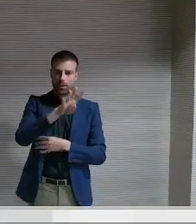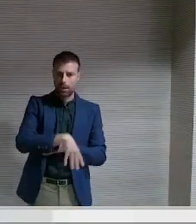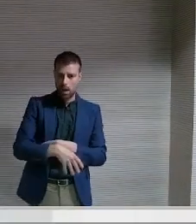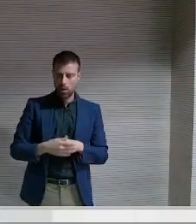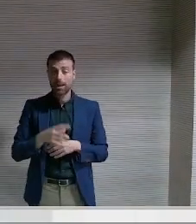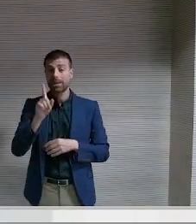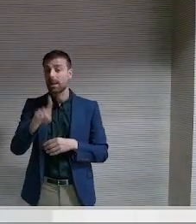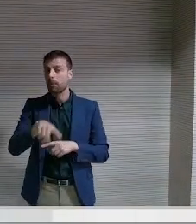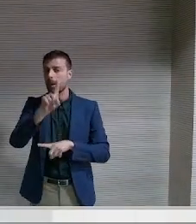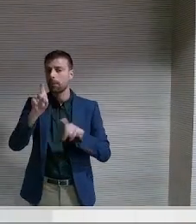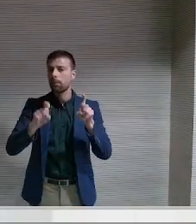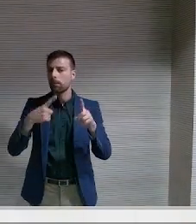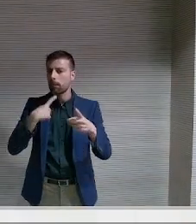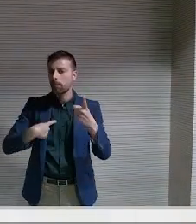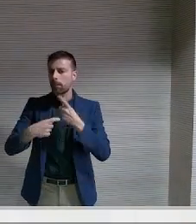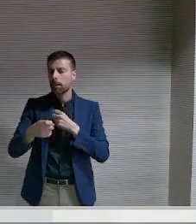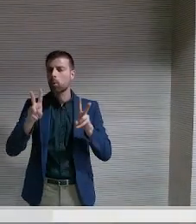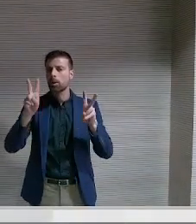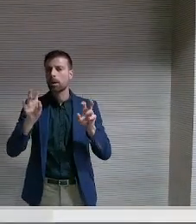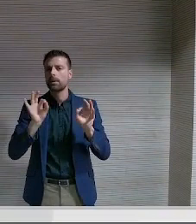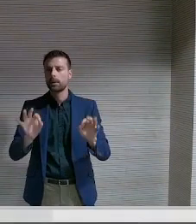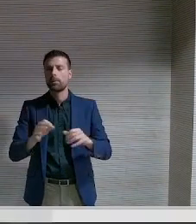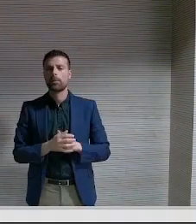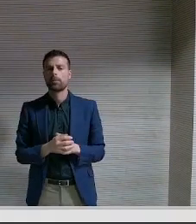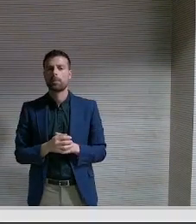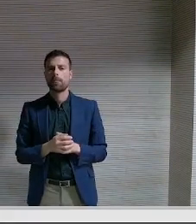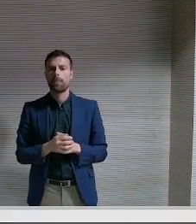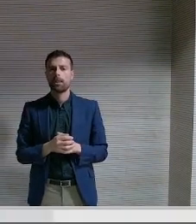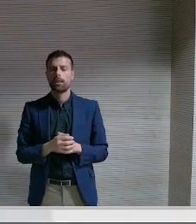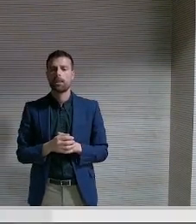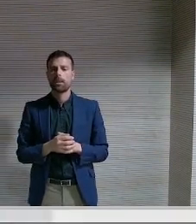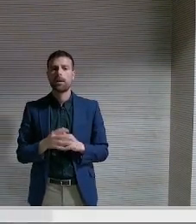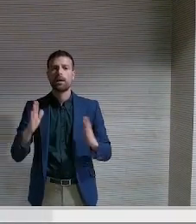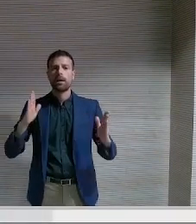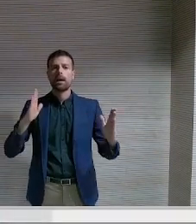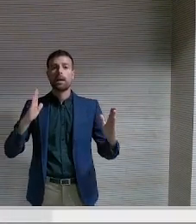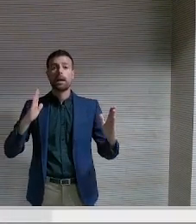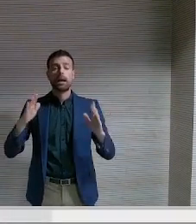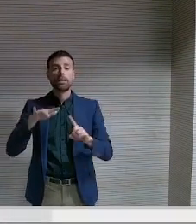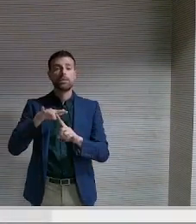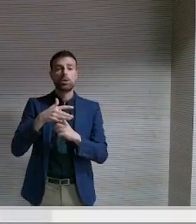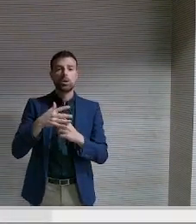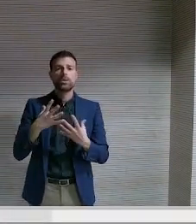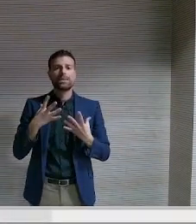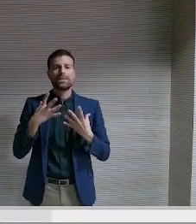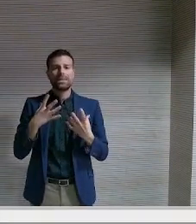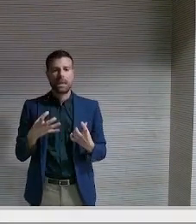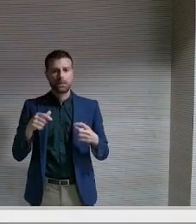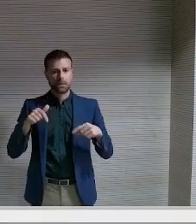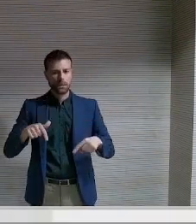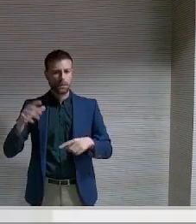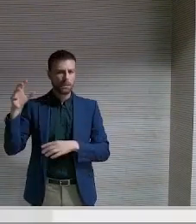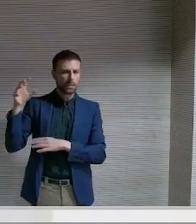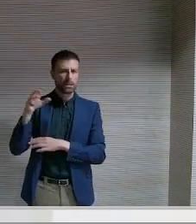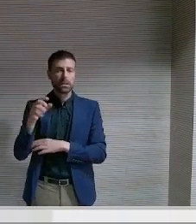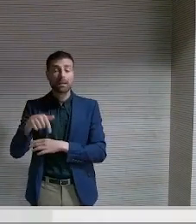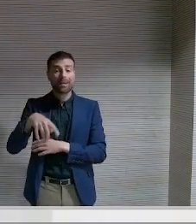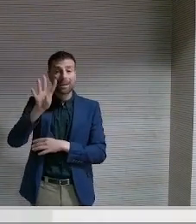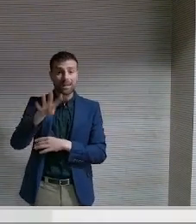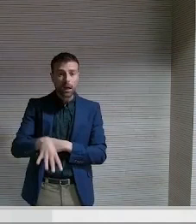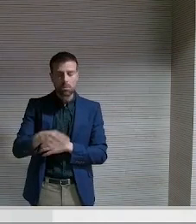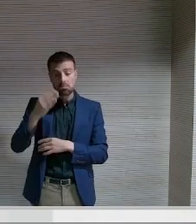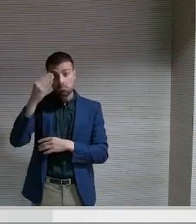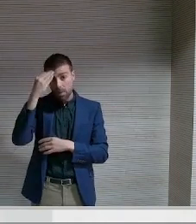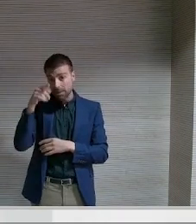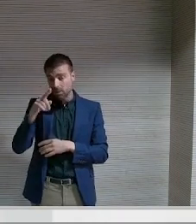preguntar sobre l'estat de sequera que viu Catalunya i si consideren que això